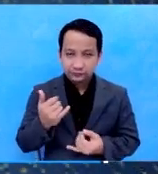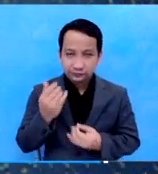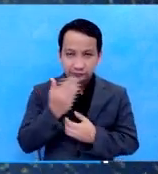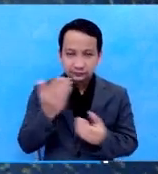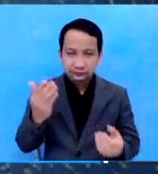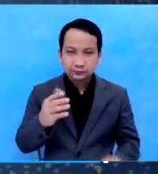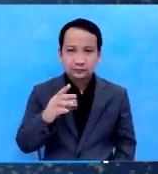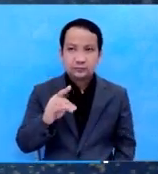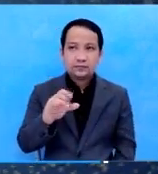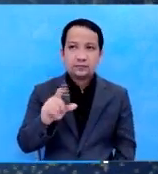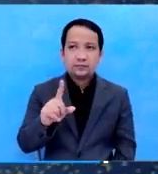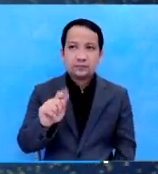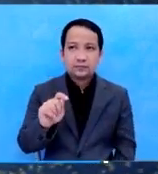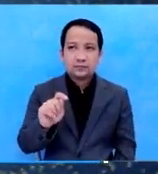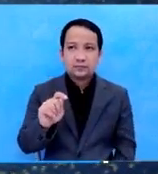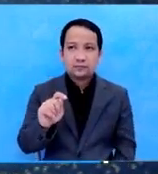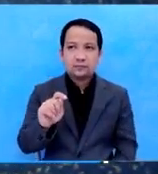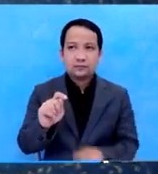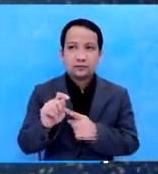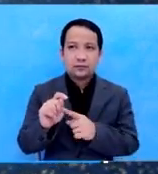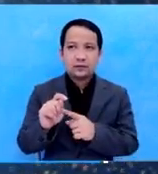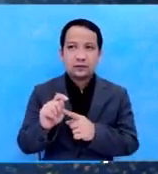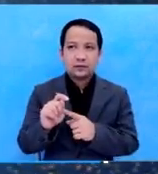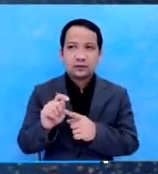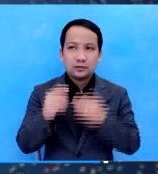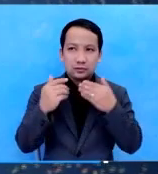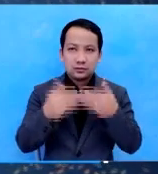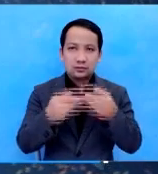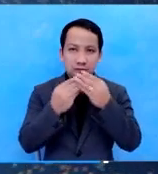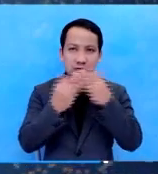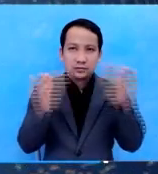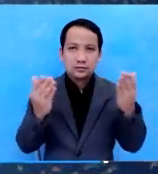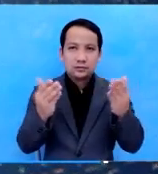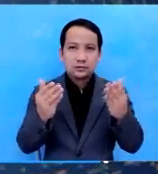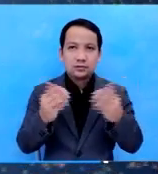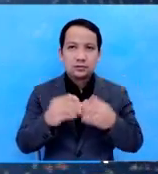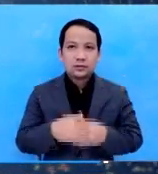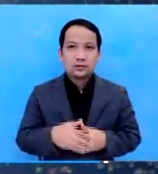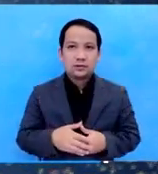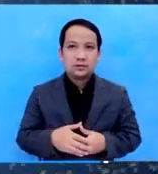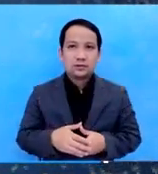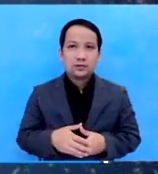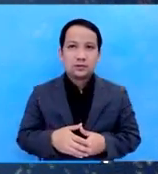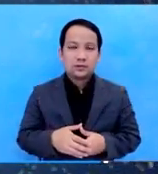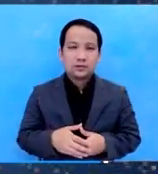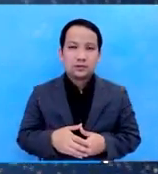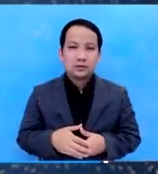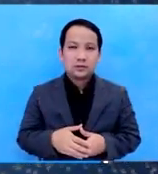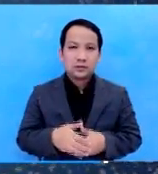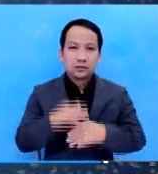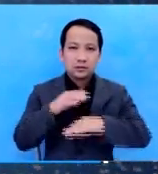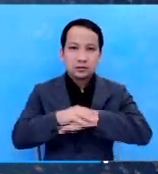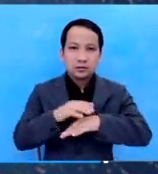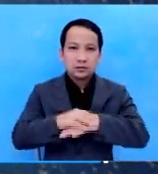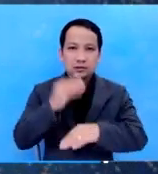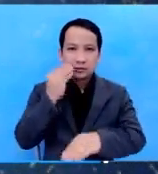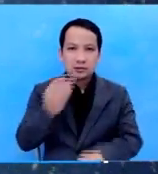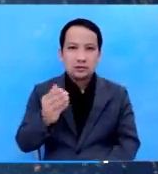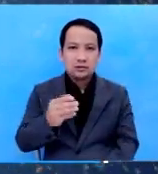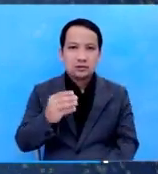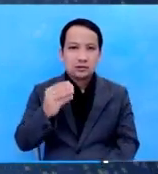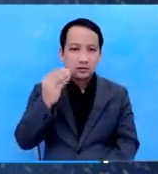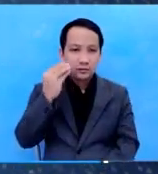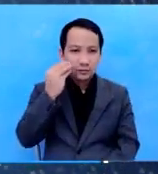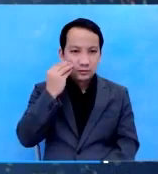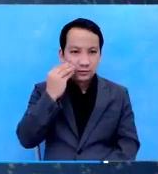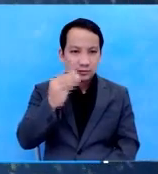Pag-asa projected, tropical warning signal might be